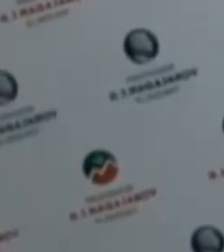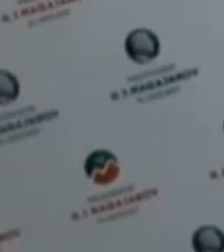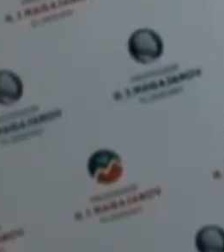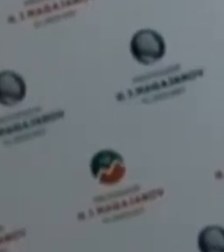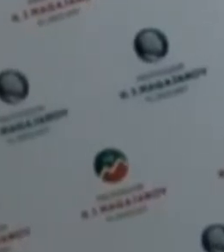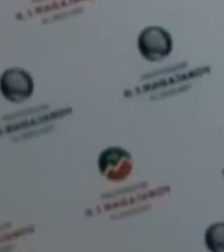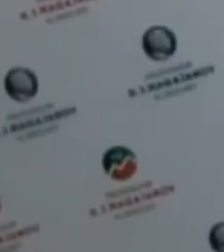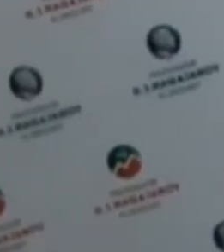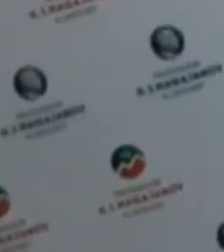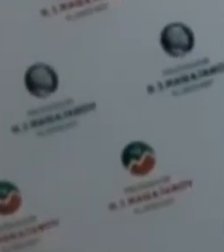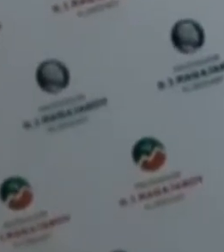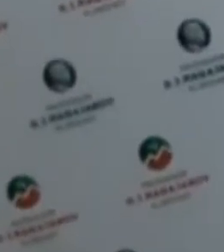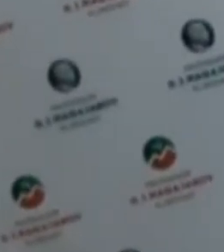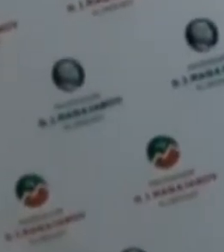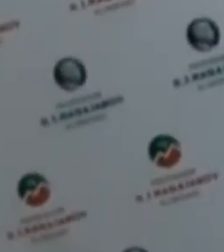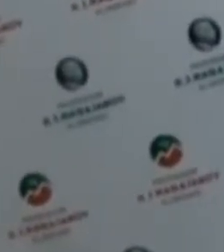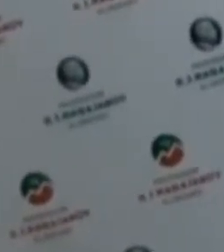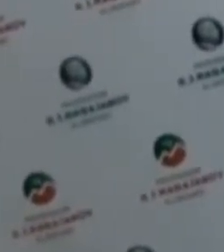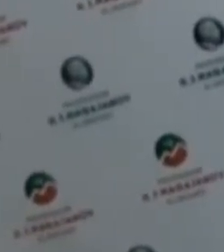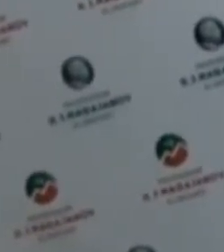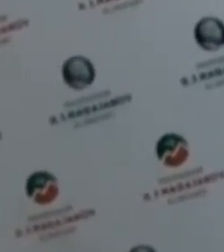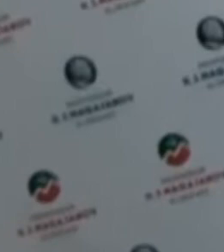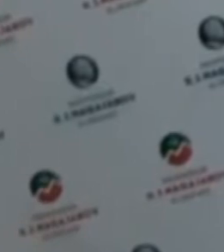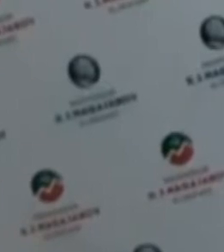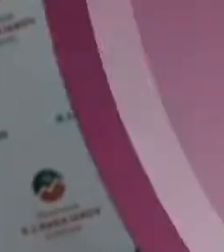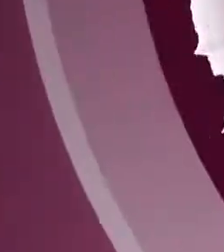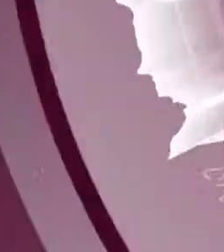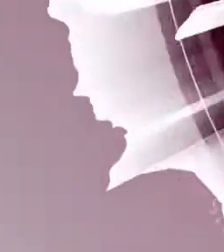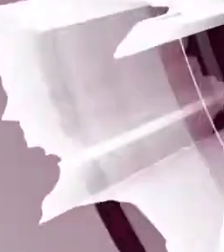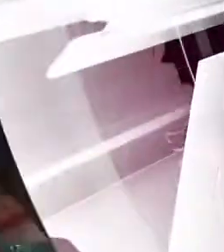лет. Состояние крайне тяжелого ожога шока.